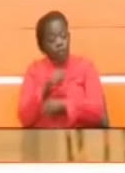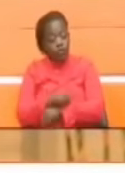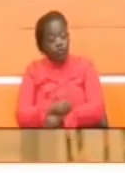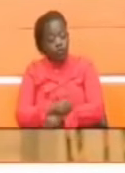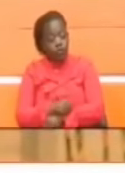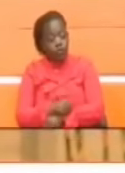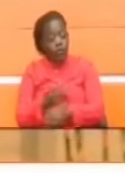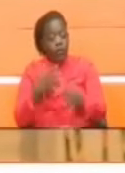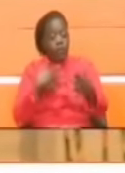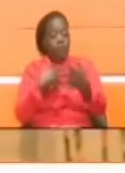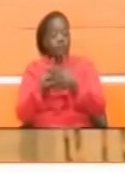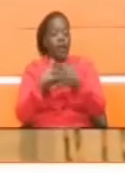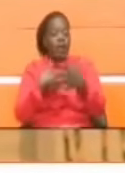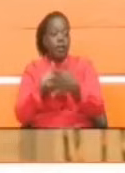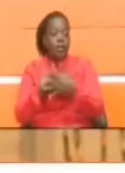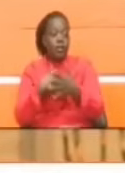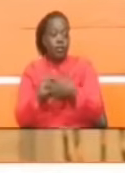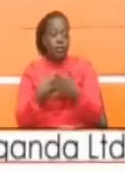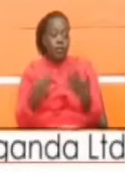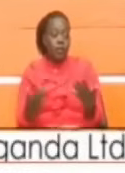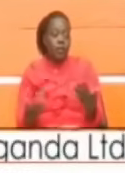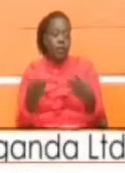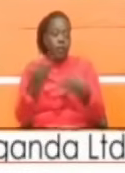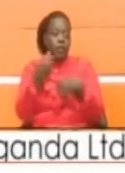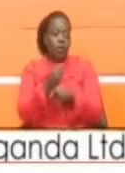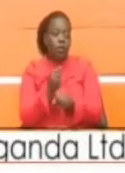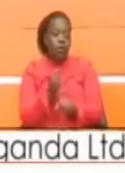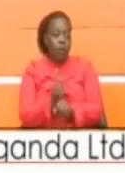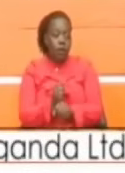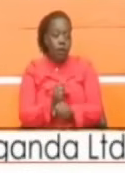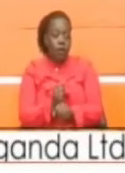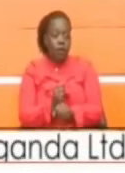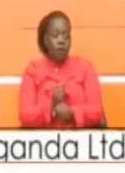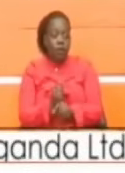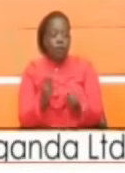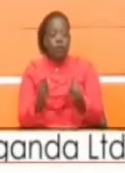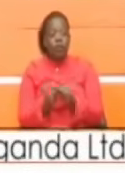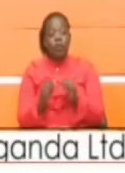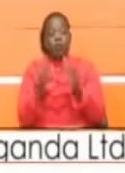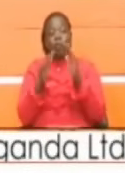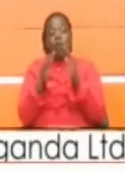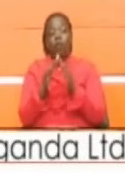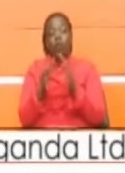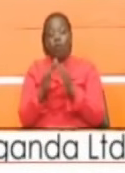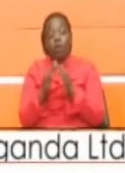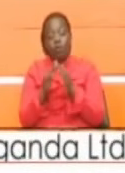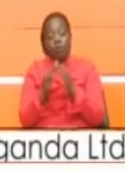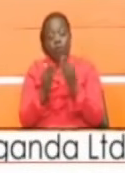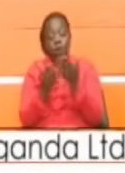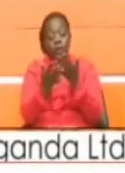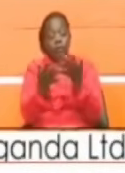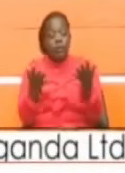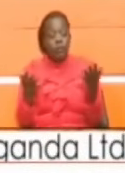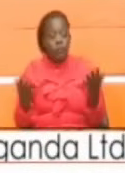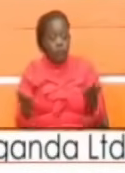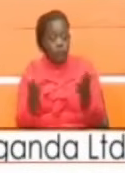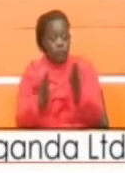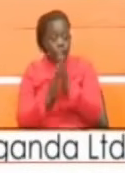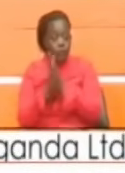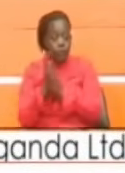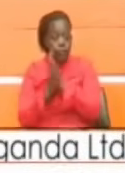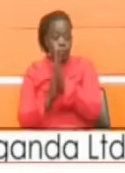bannannyini factories, bannannyini bitongole n'amaka agali eyo